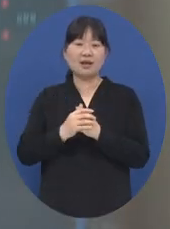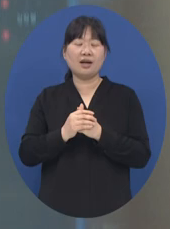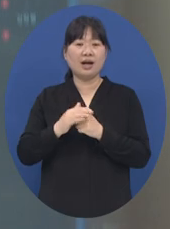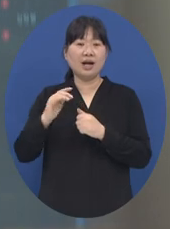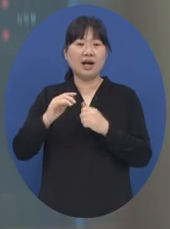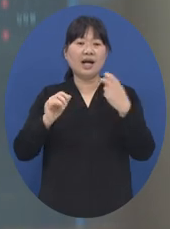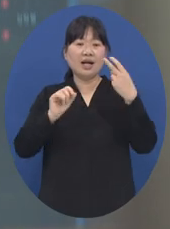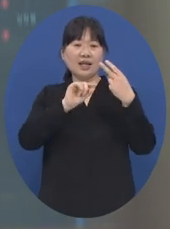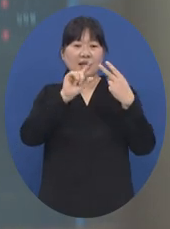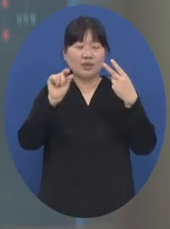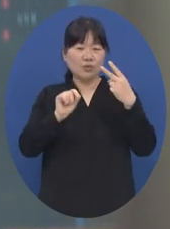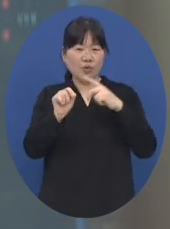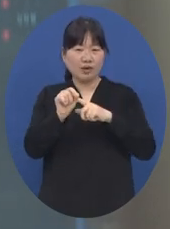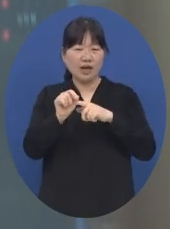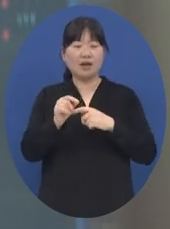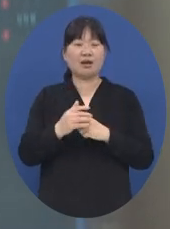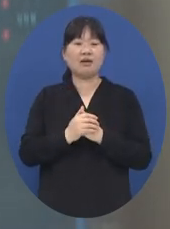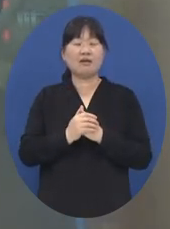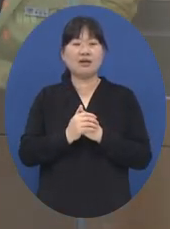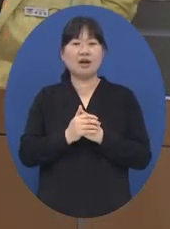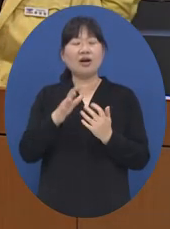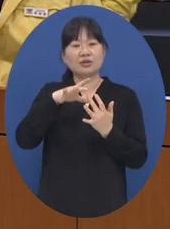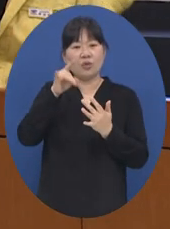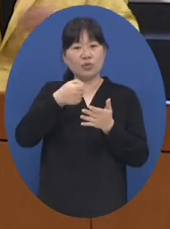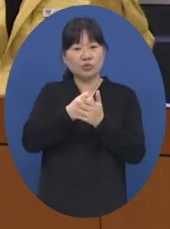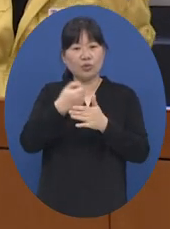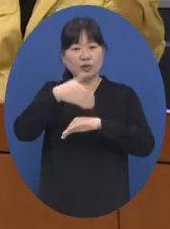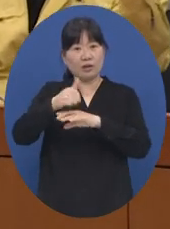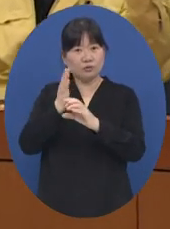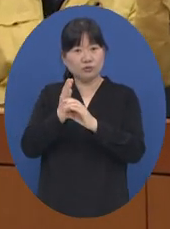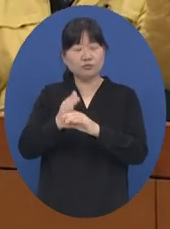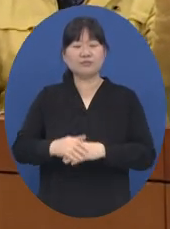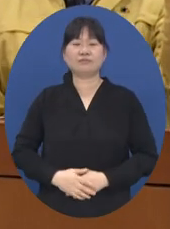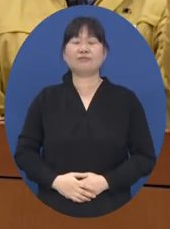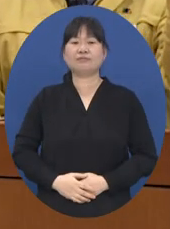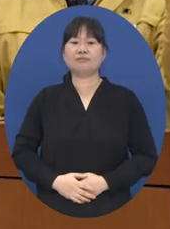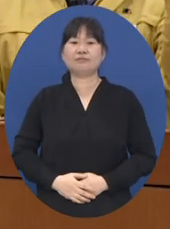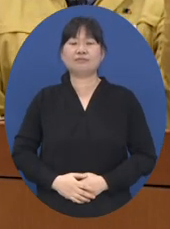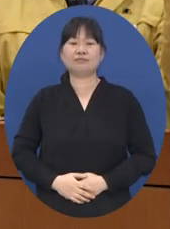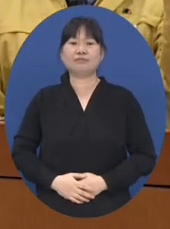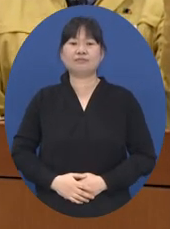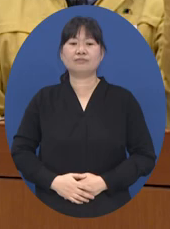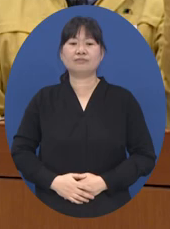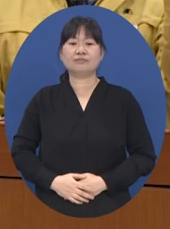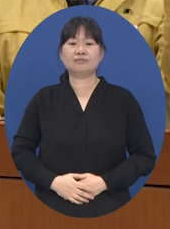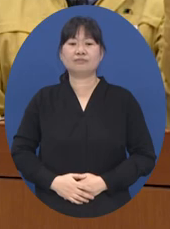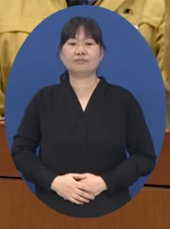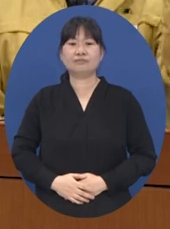전문병원이 들어설 최종 한 곳을 선정할 계획입니다. 경기 GTV 최창순입니다.